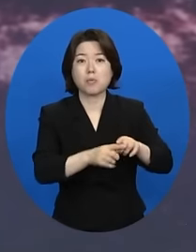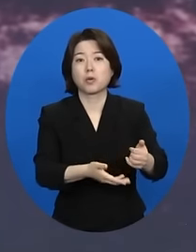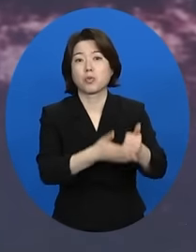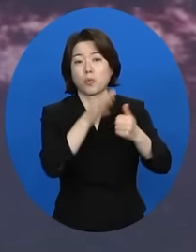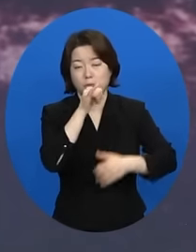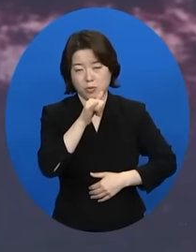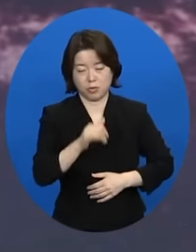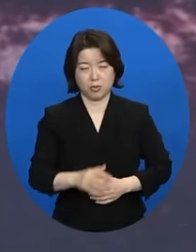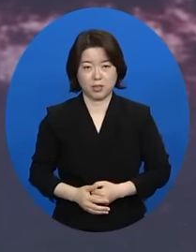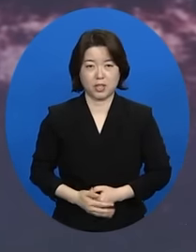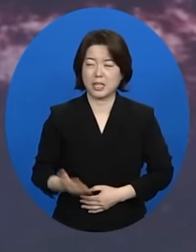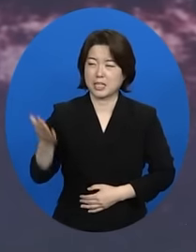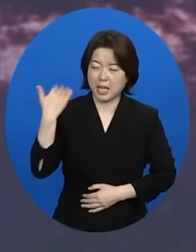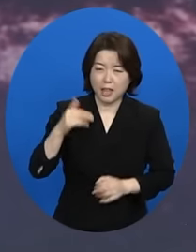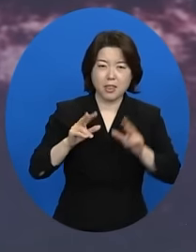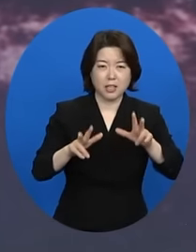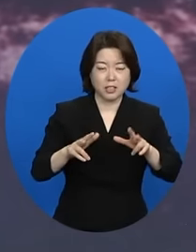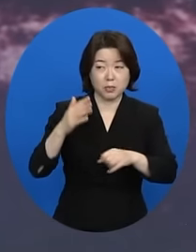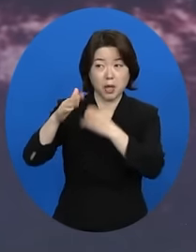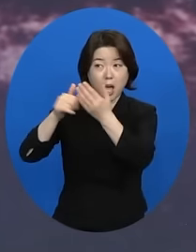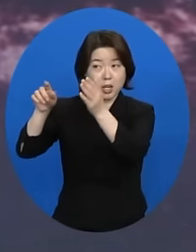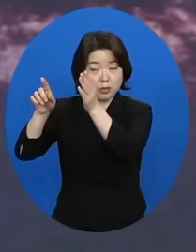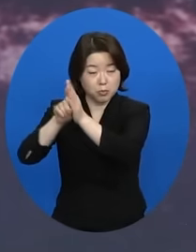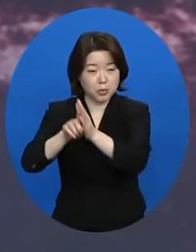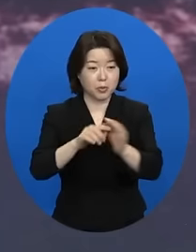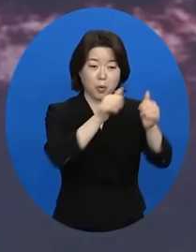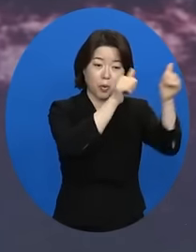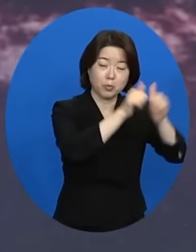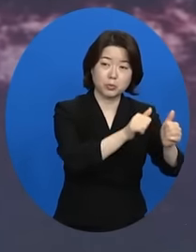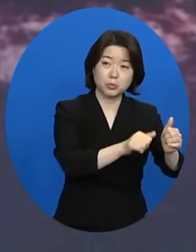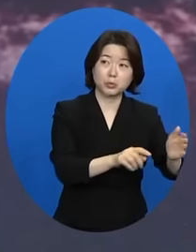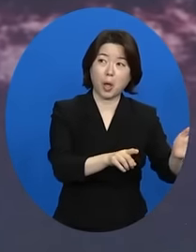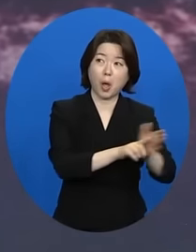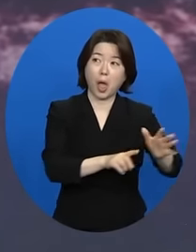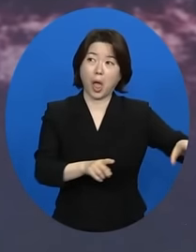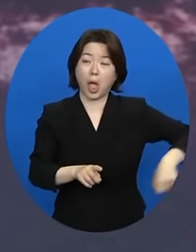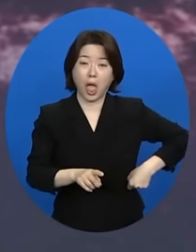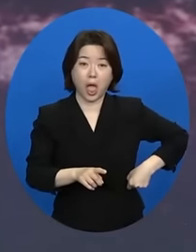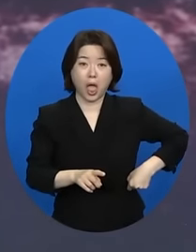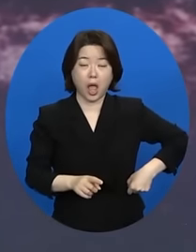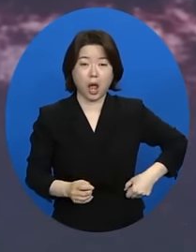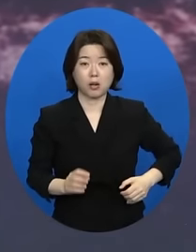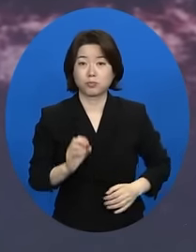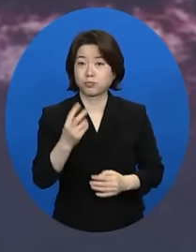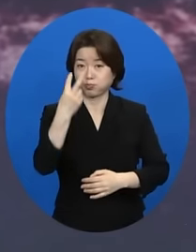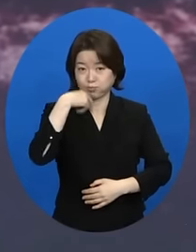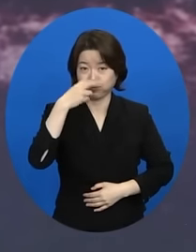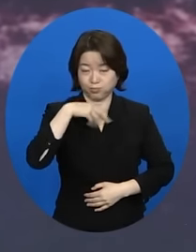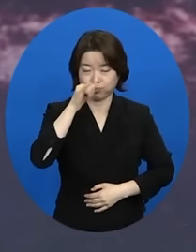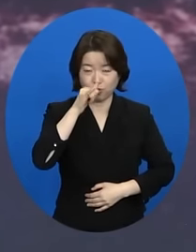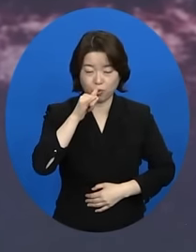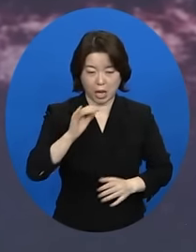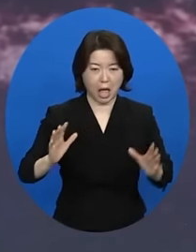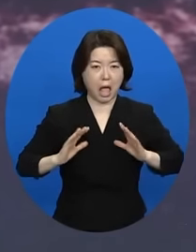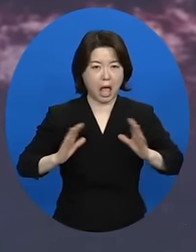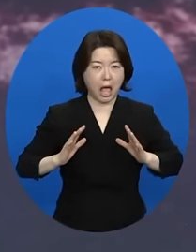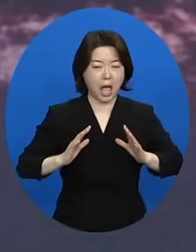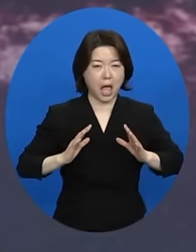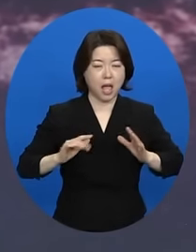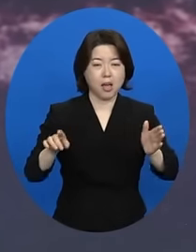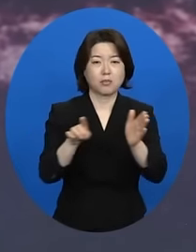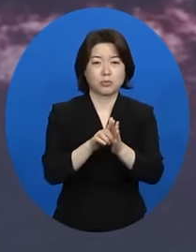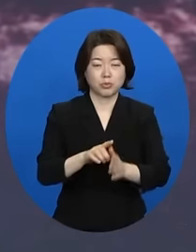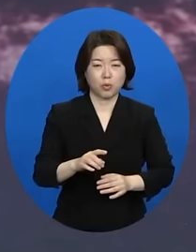지금이나 하나님도 믿고 우상도 겸하여 섬기는 이 혼합주의 신앙이 계속 흘러오게 되는